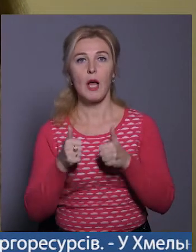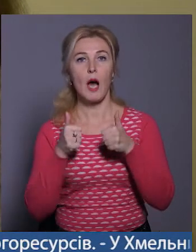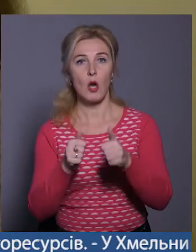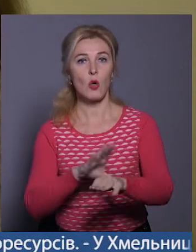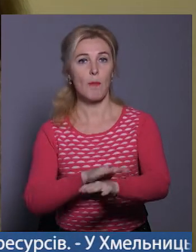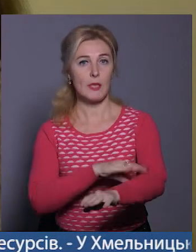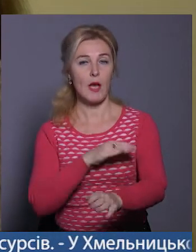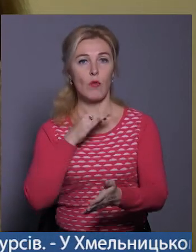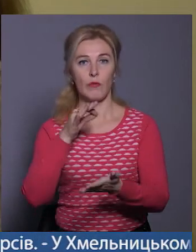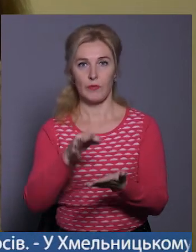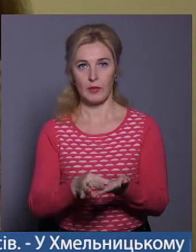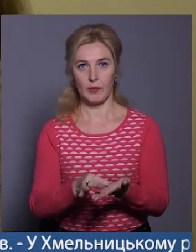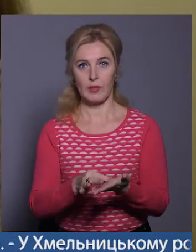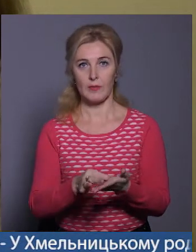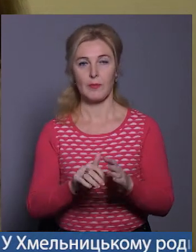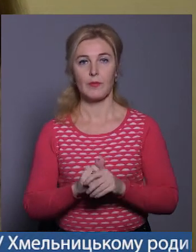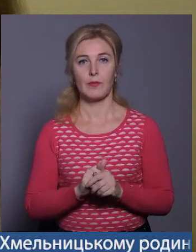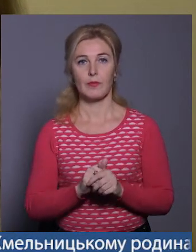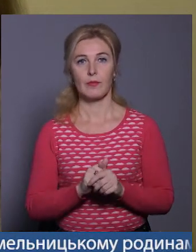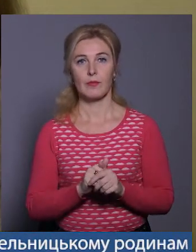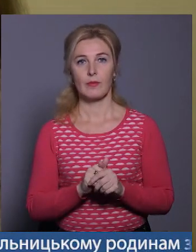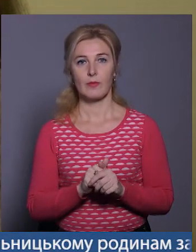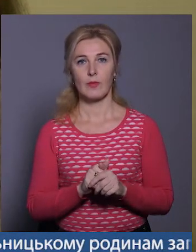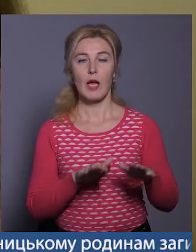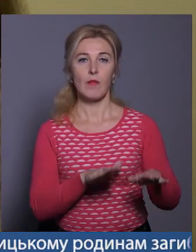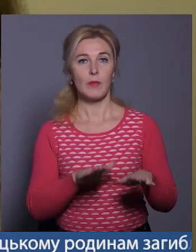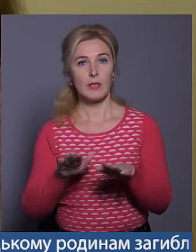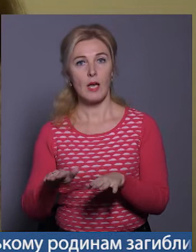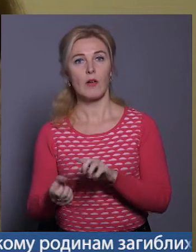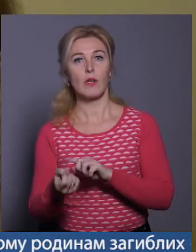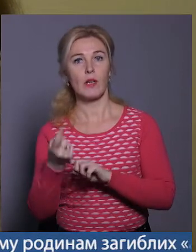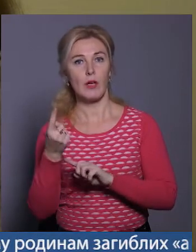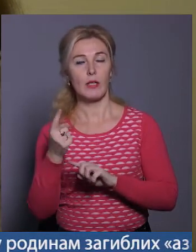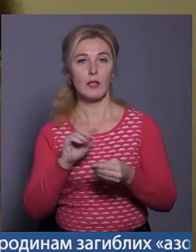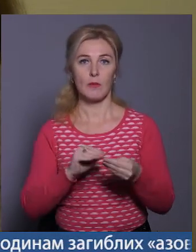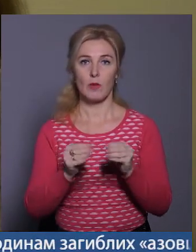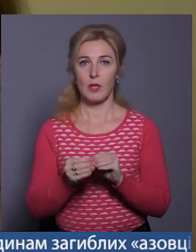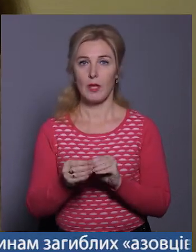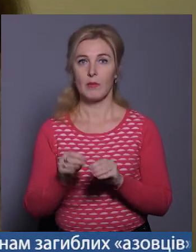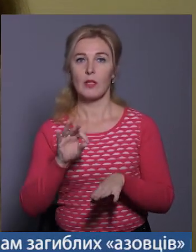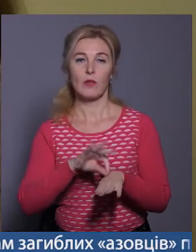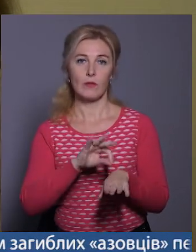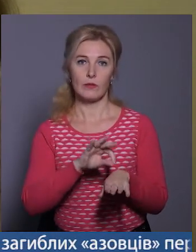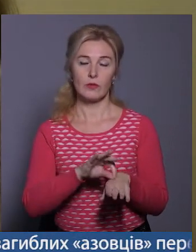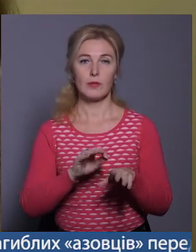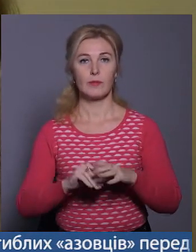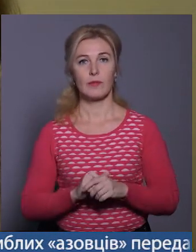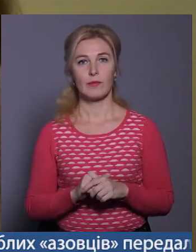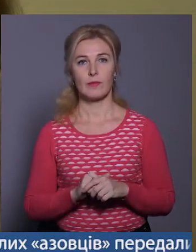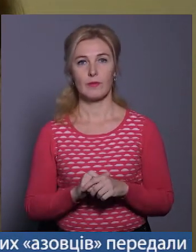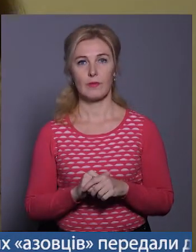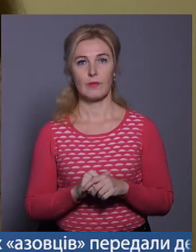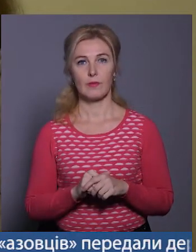м'язеву відповідь. І в місцях проекції периферичних нервів. Для серединного нерва це от ділянка передпліччя та